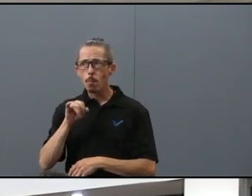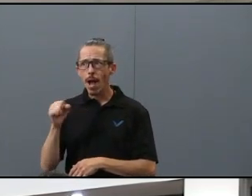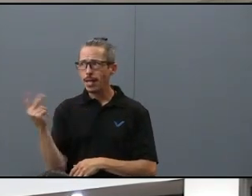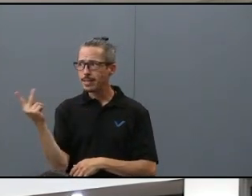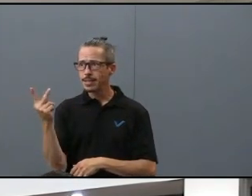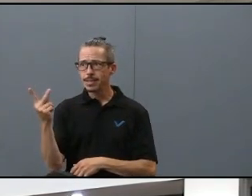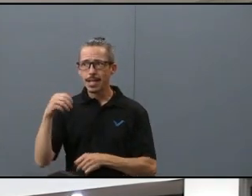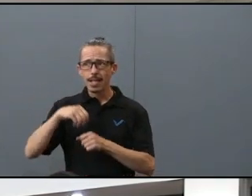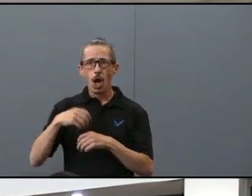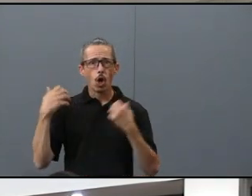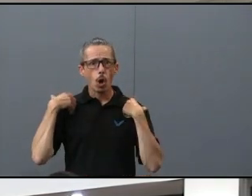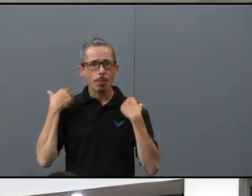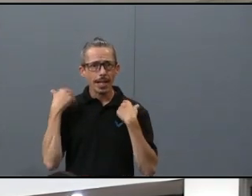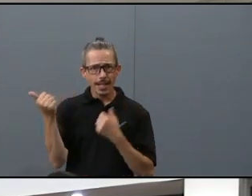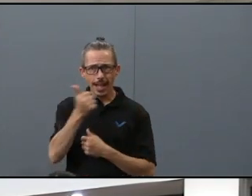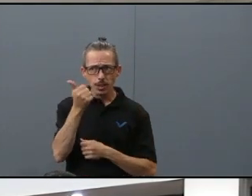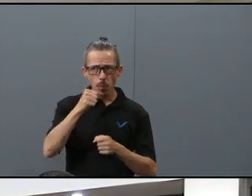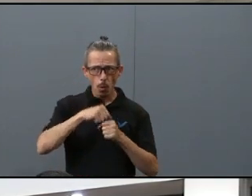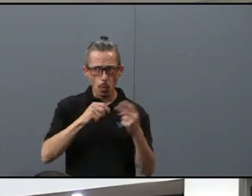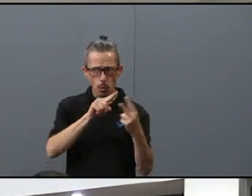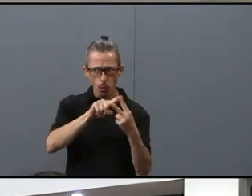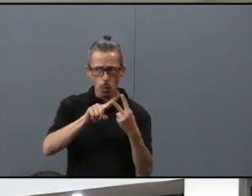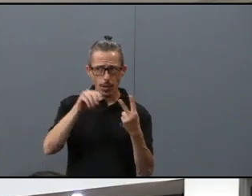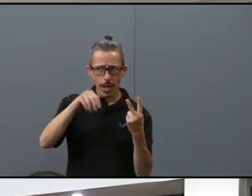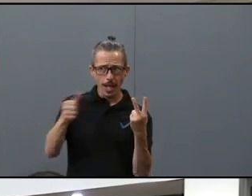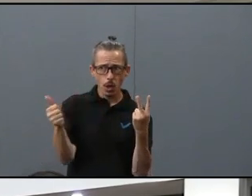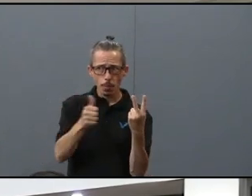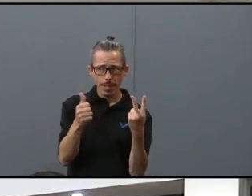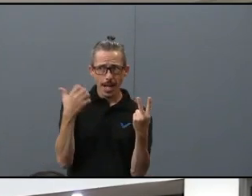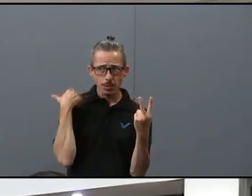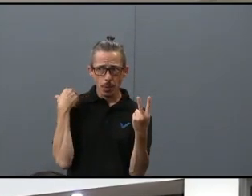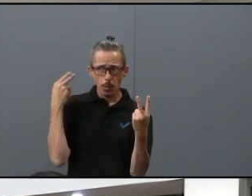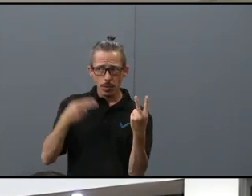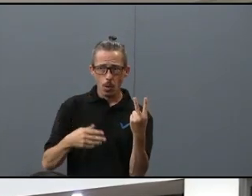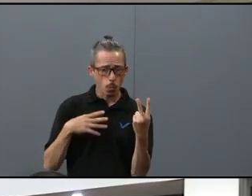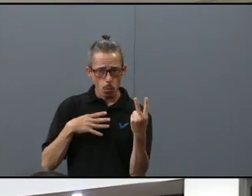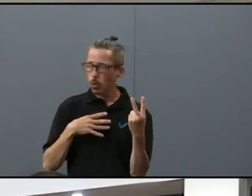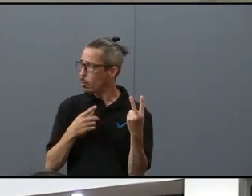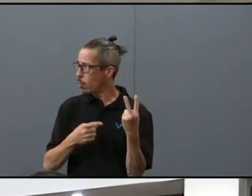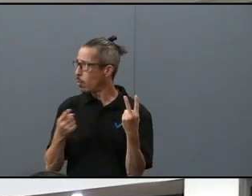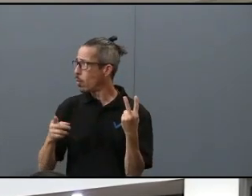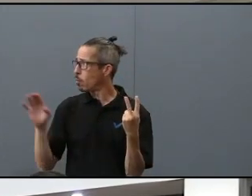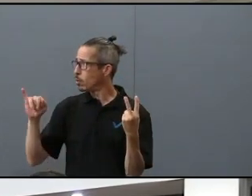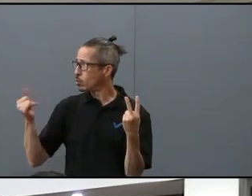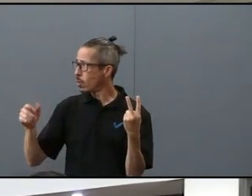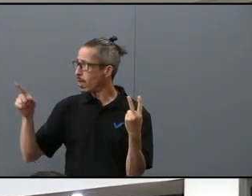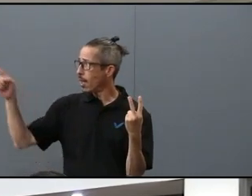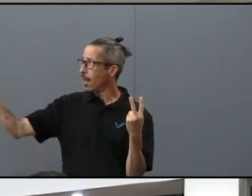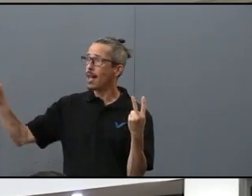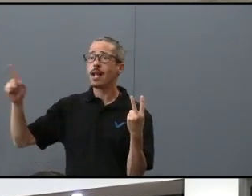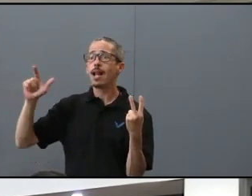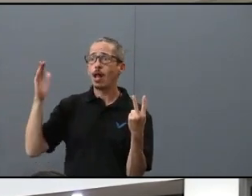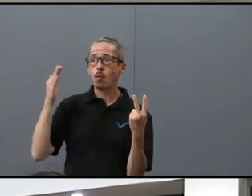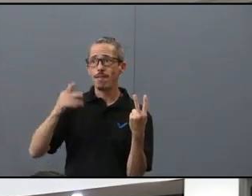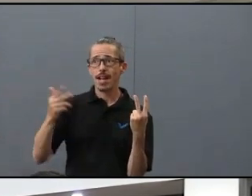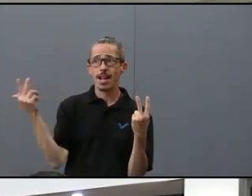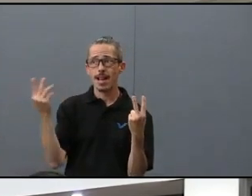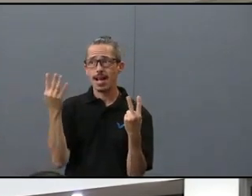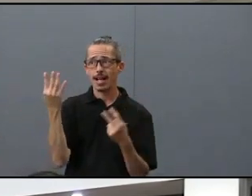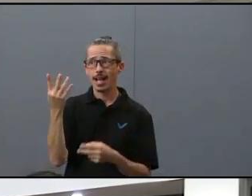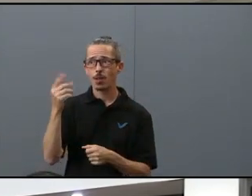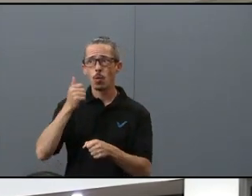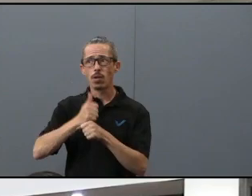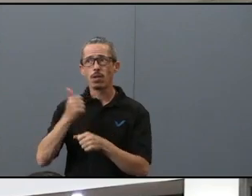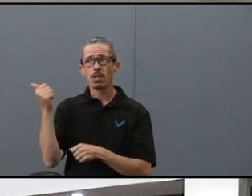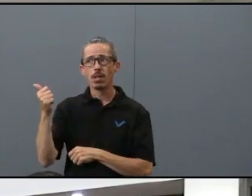sont sur le comité de transport est-ce qu'il y en a d'autres ou c'est juste ces deux-là ouais aussi monsieur butau et Monsieur Landreville ok parce que sur le site